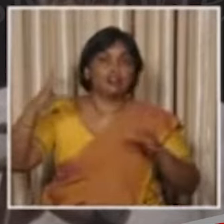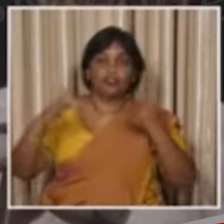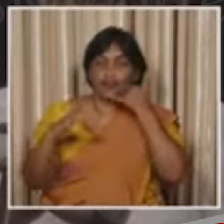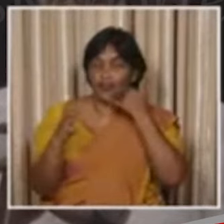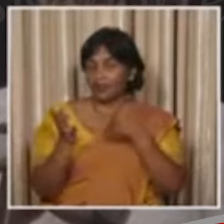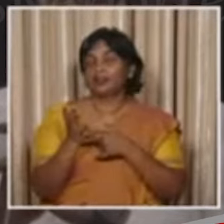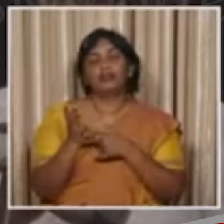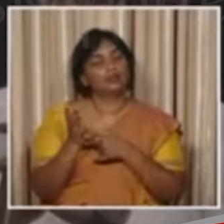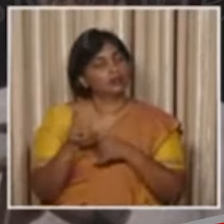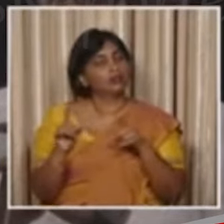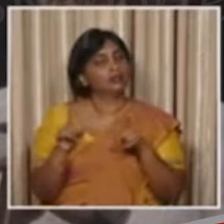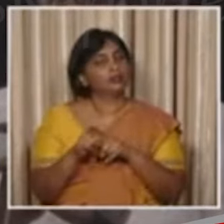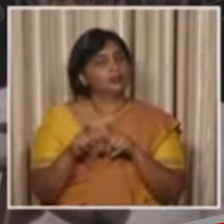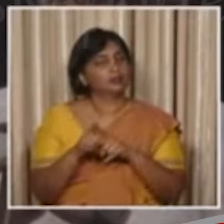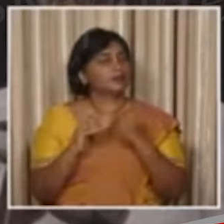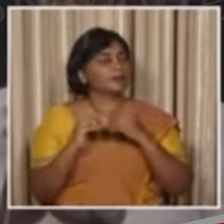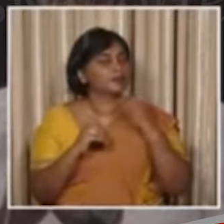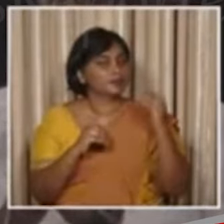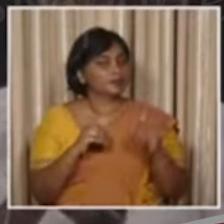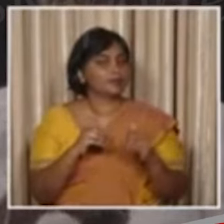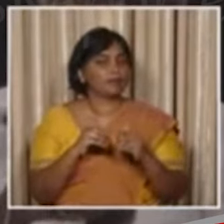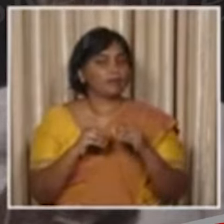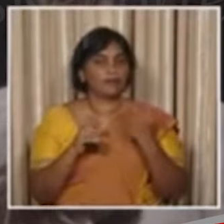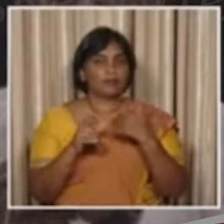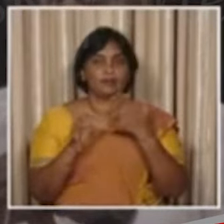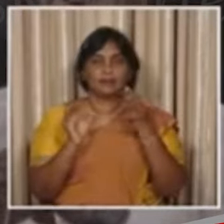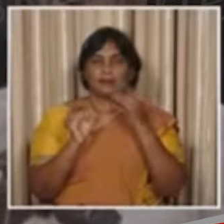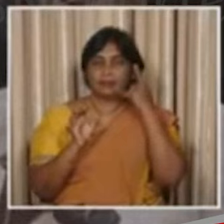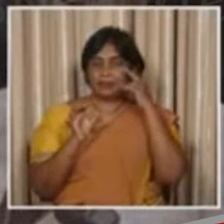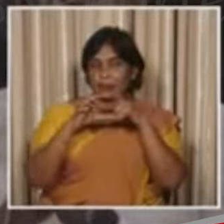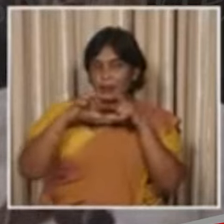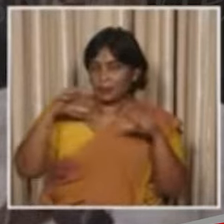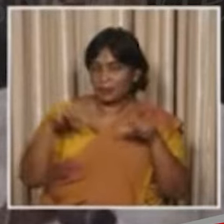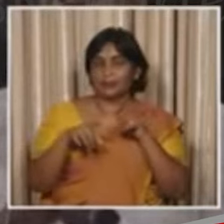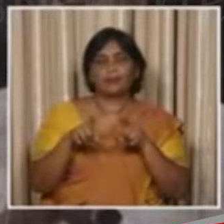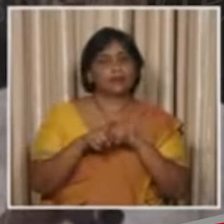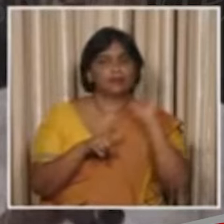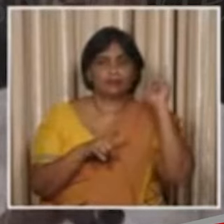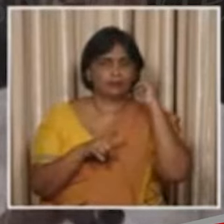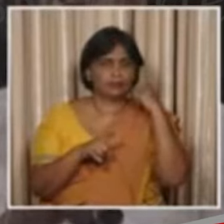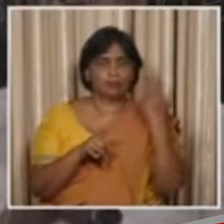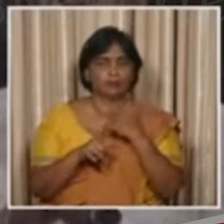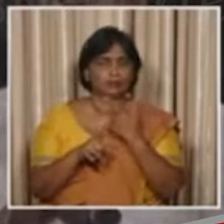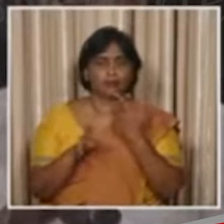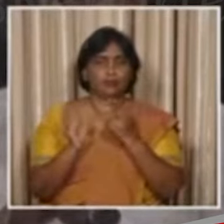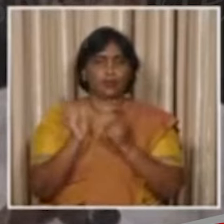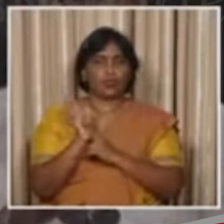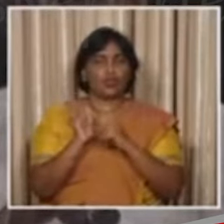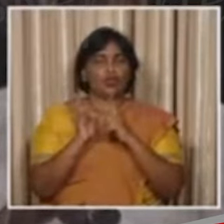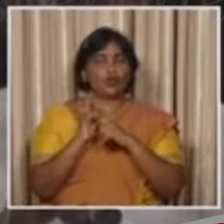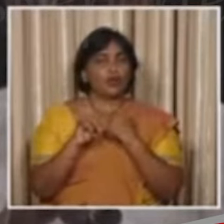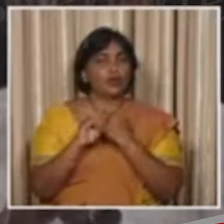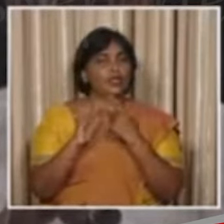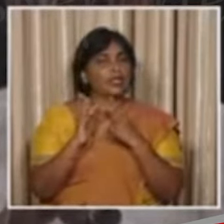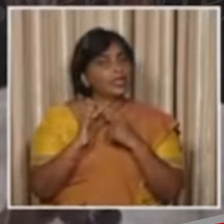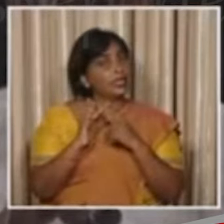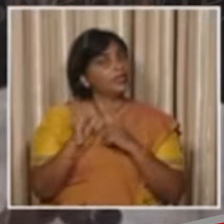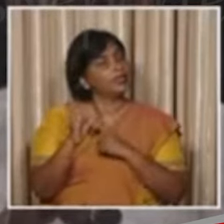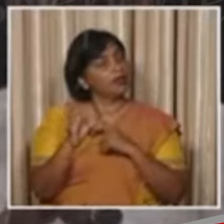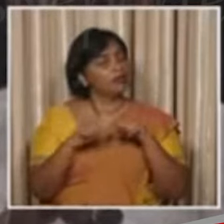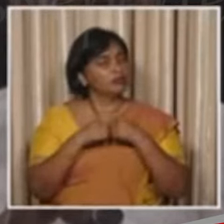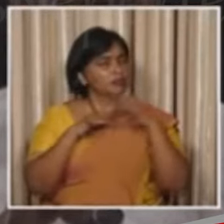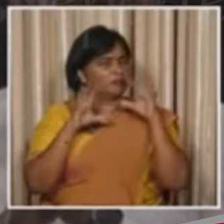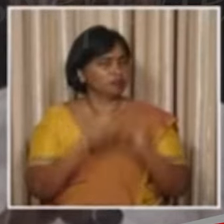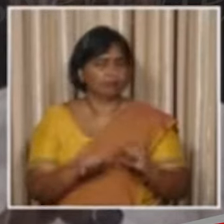එතකොට අර ඊට පස්සේ BlackBerry ෆෝන් එනකොට කවුරුවත් හිතුවේ නැහැ Nokia සමාගම අල්ලලා තිබුණේ සම්පූර්ණයෙන්ම. හැබැයි ටික